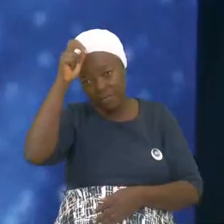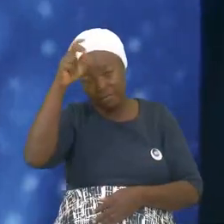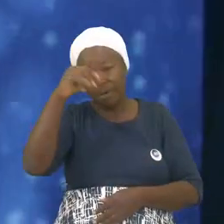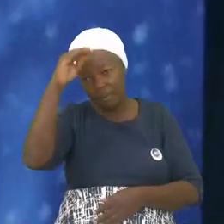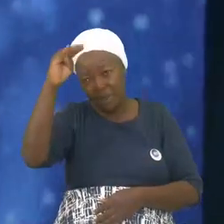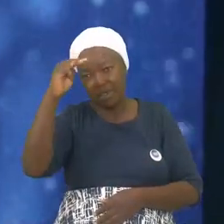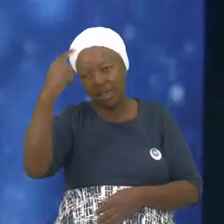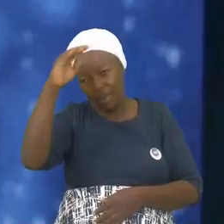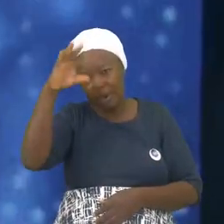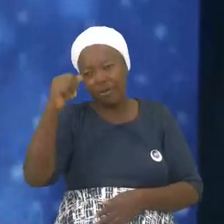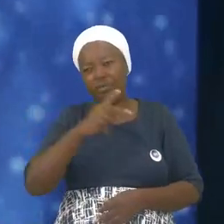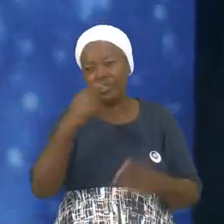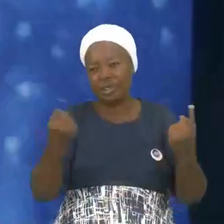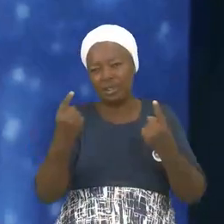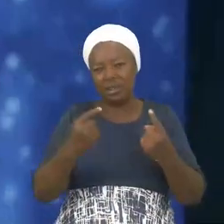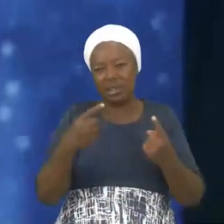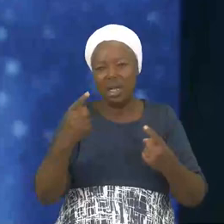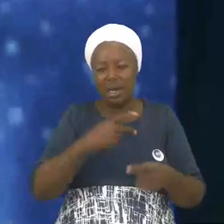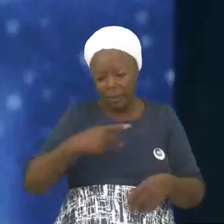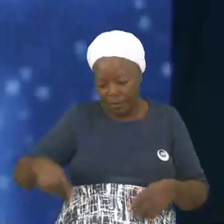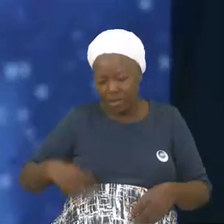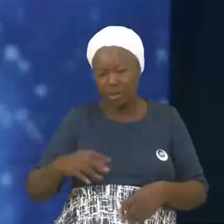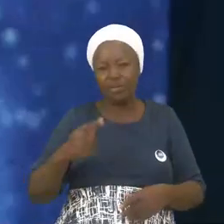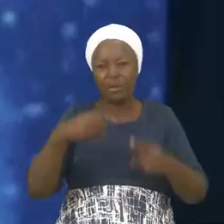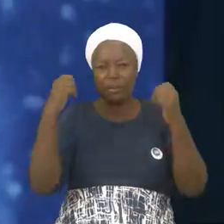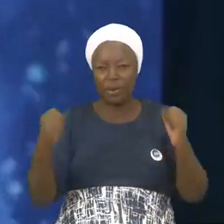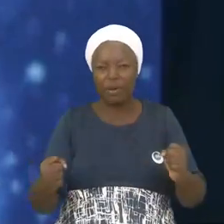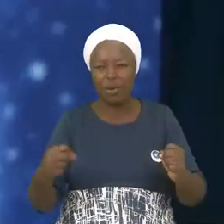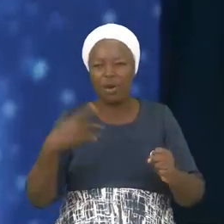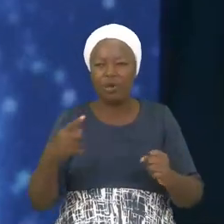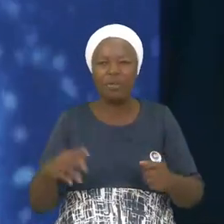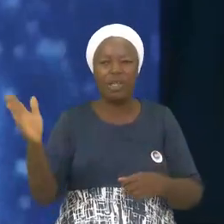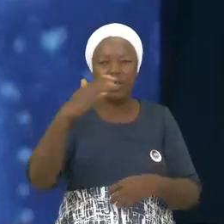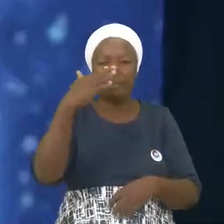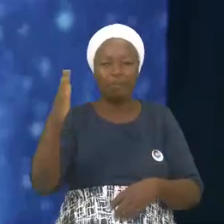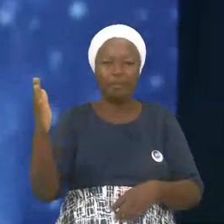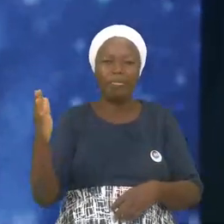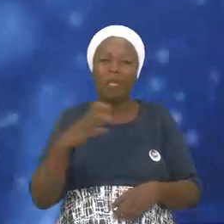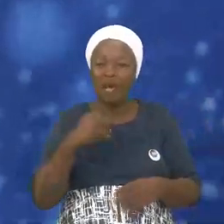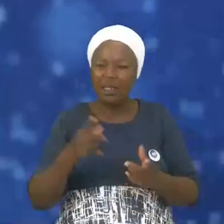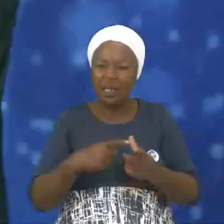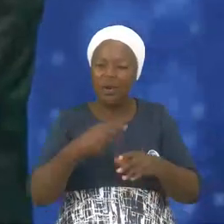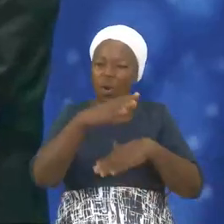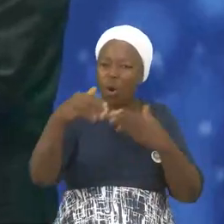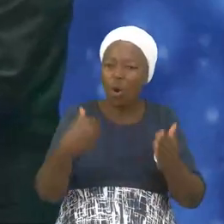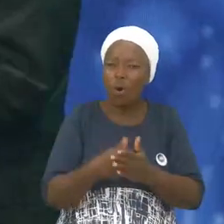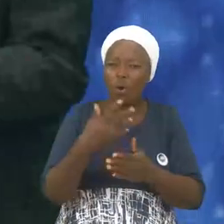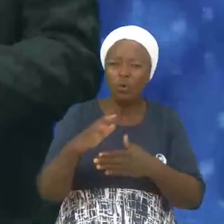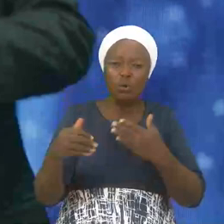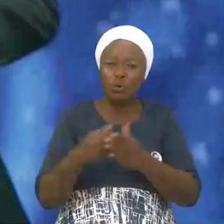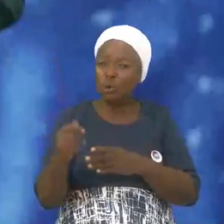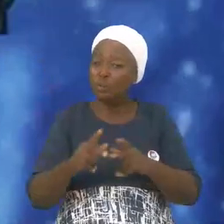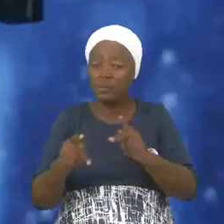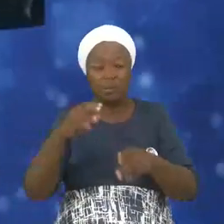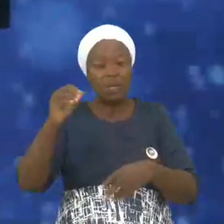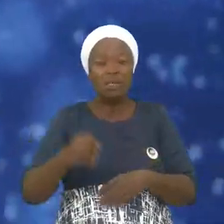l'air. Ça c'est l'homme. L'homme du péché, le prince de la puissance de l'air.